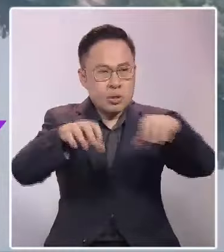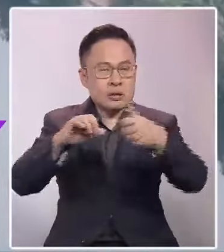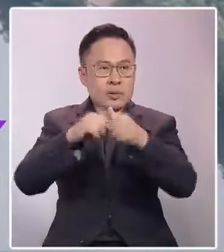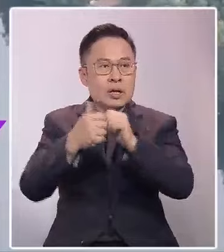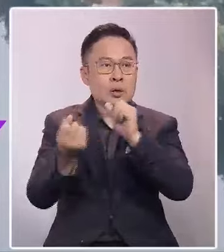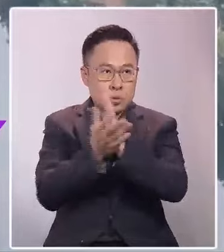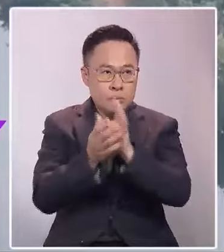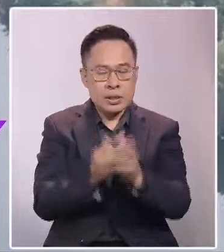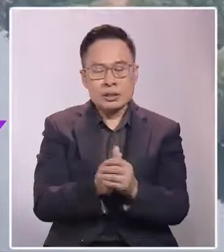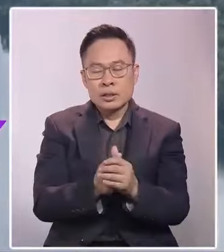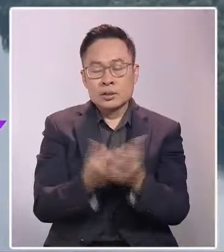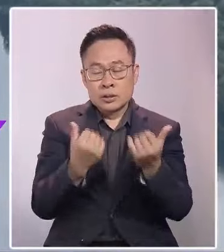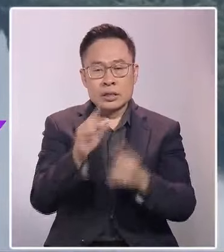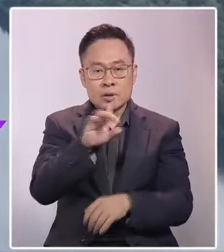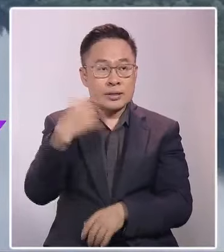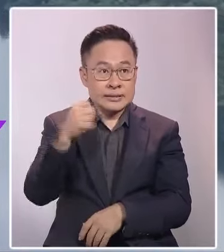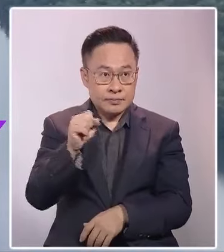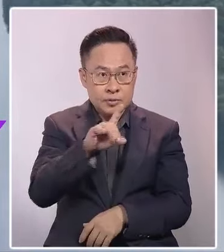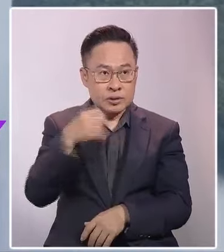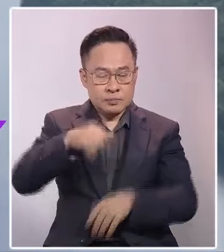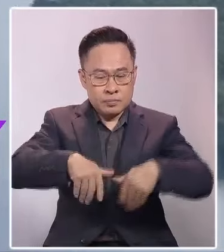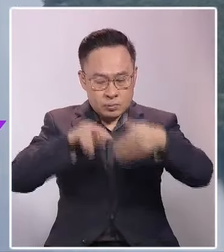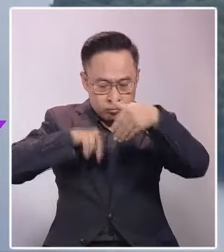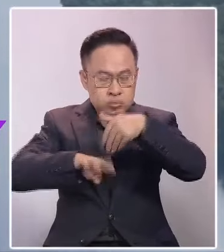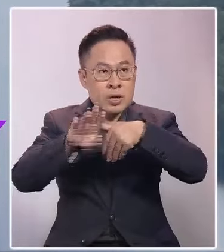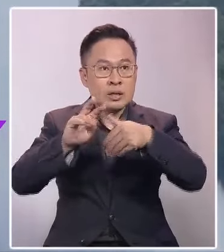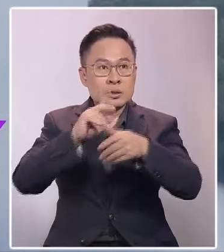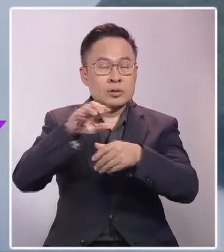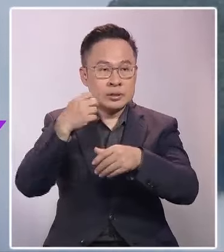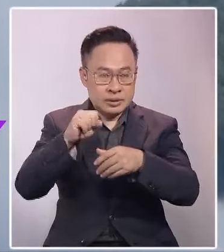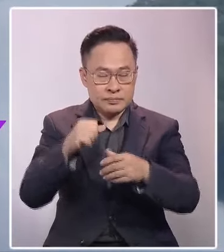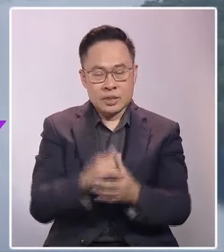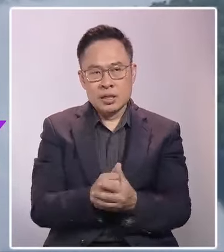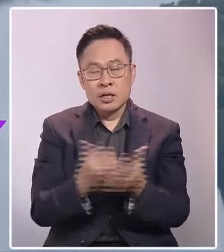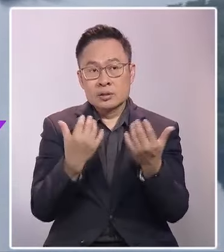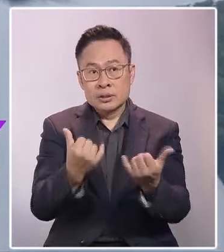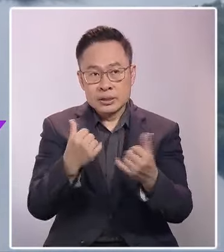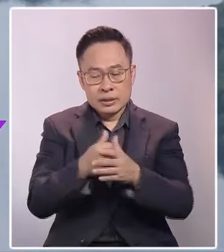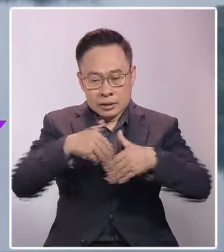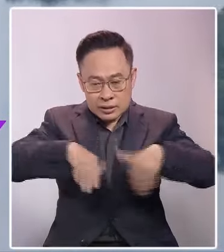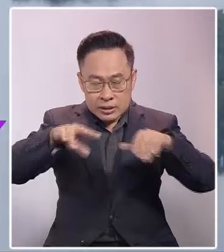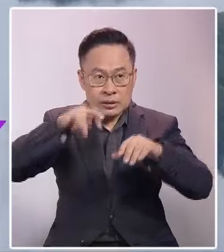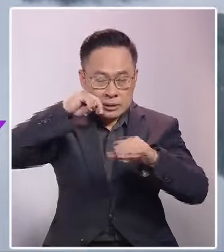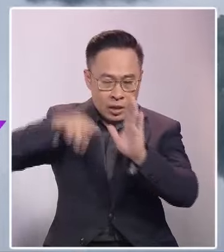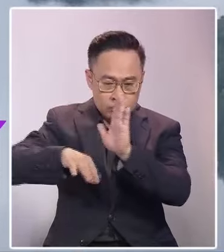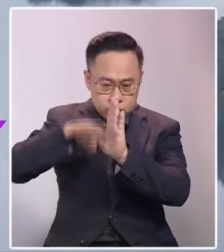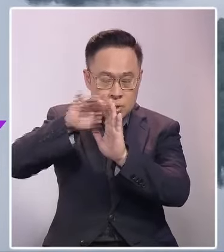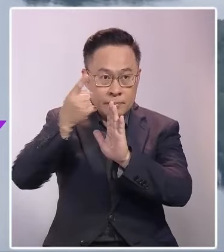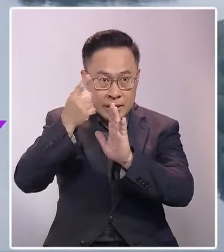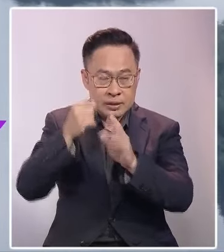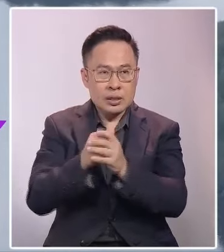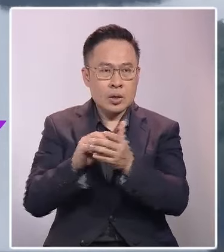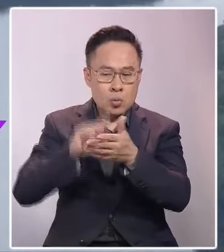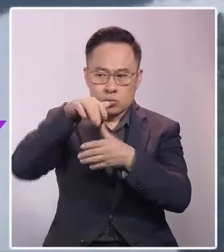110ลูกบาทเมตรต่อวินาทีเนื่องจากว่าเขื่อนเนี่ยสามารถที่จะรับปริมาณน้ำในช่วงที่ฝนตกหนักล้น